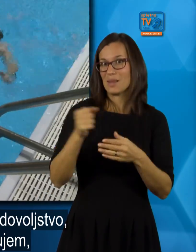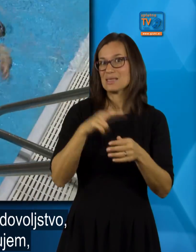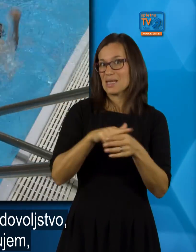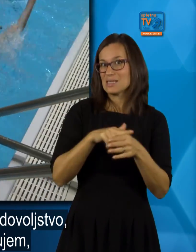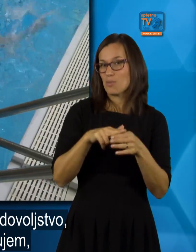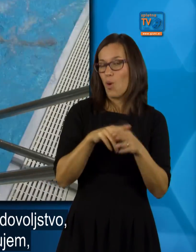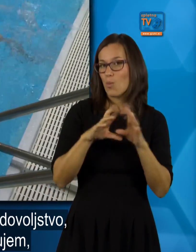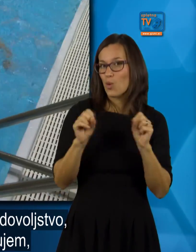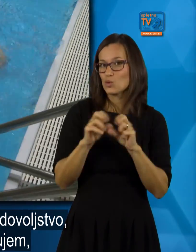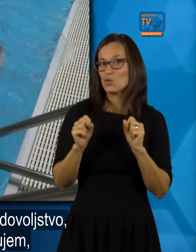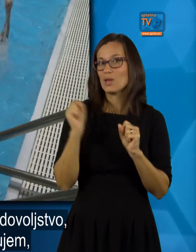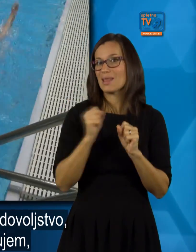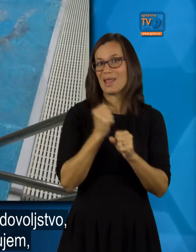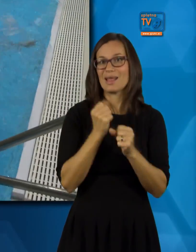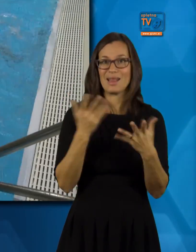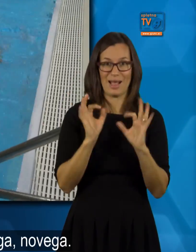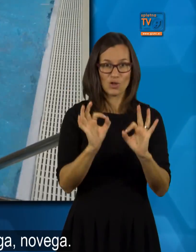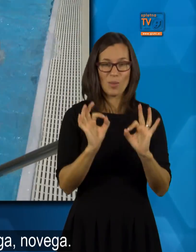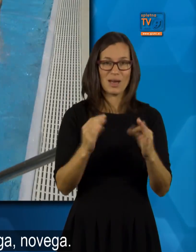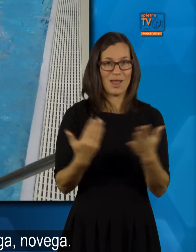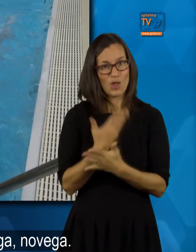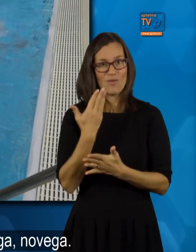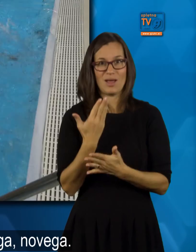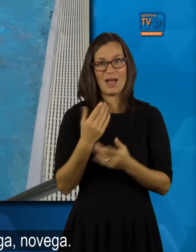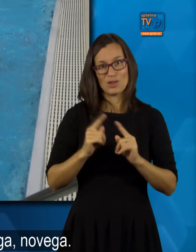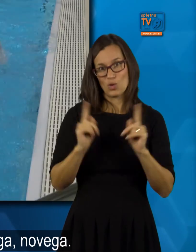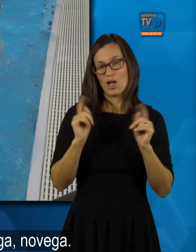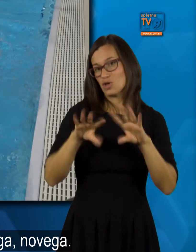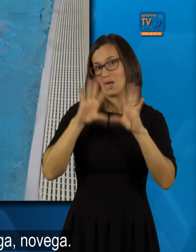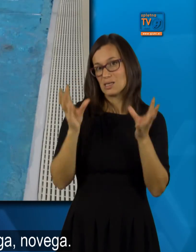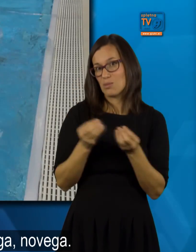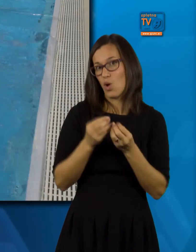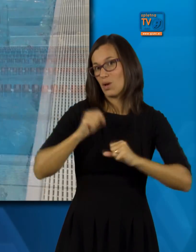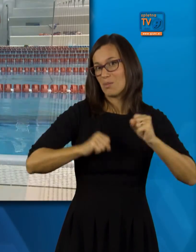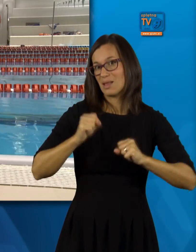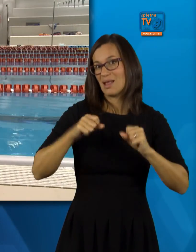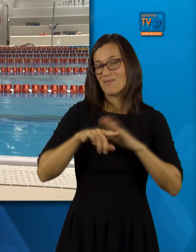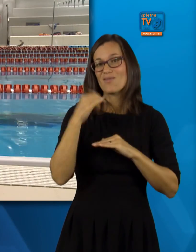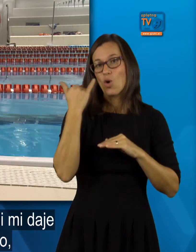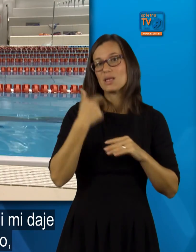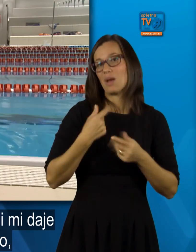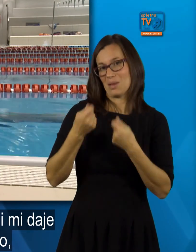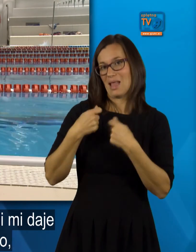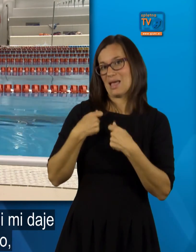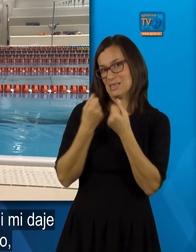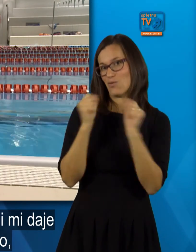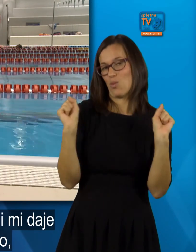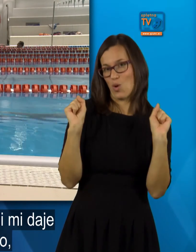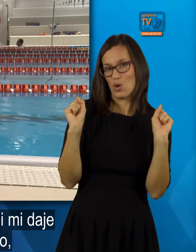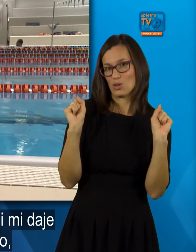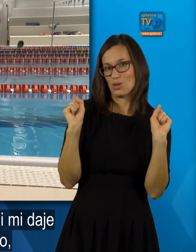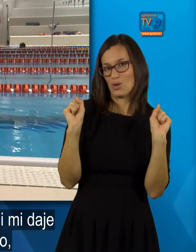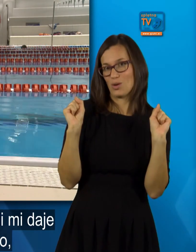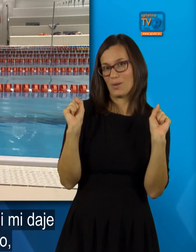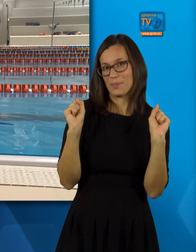neko zadovoljstvo potem, da se izpopolnjuje, da dela nekaj dobrega, novega. Drugačno sploh gibanje v vodi mi pa